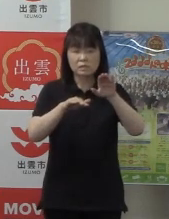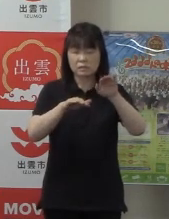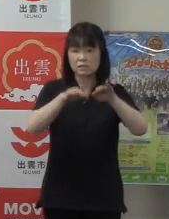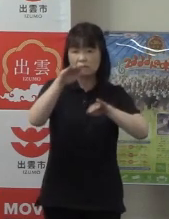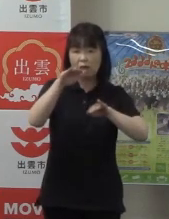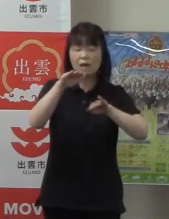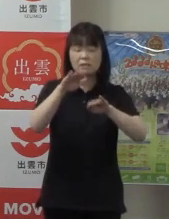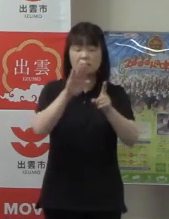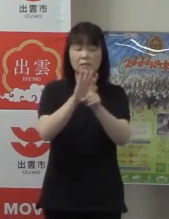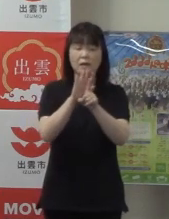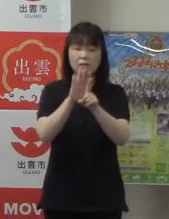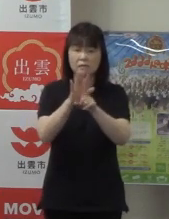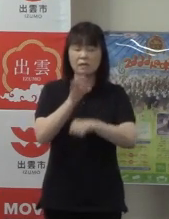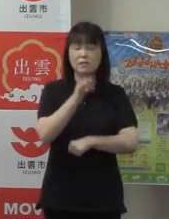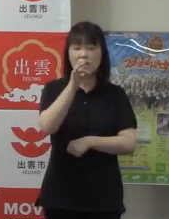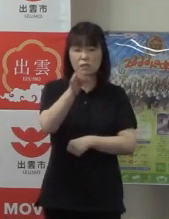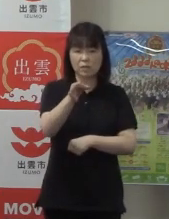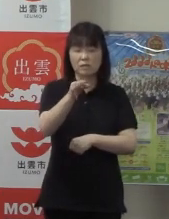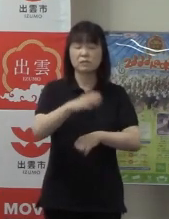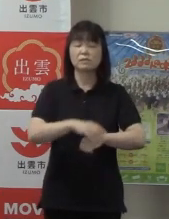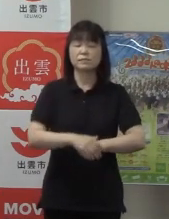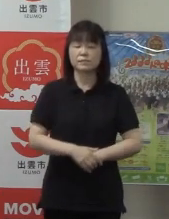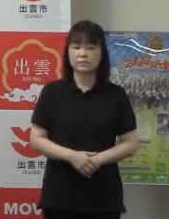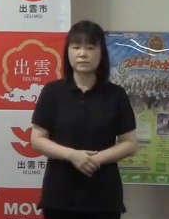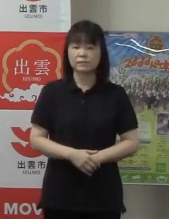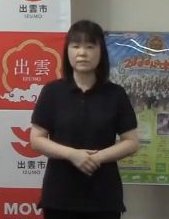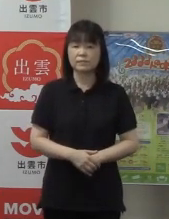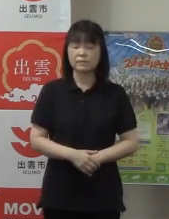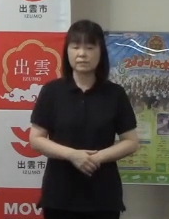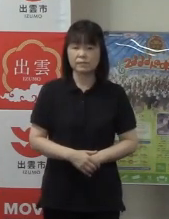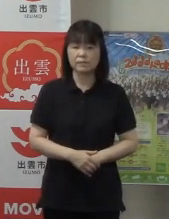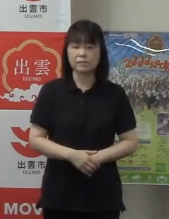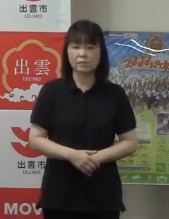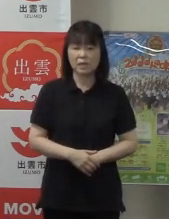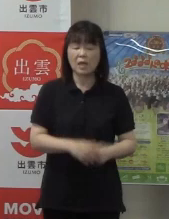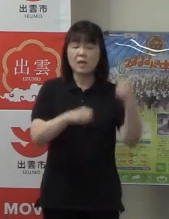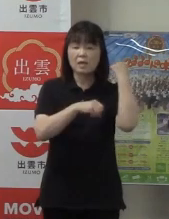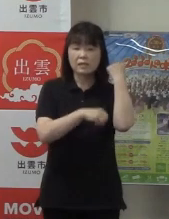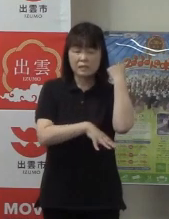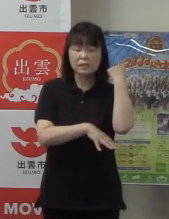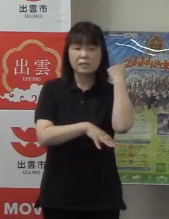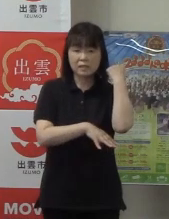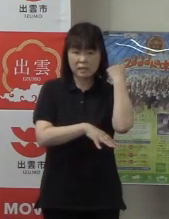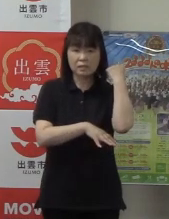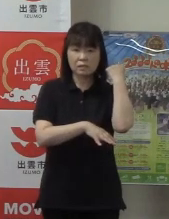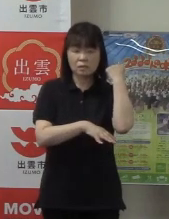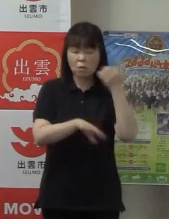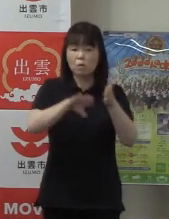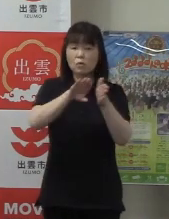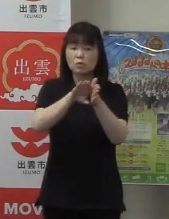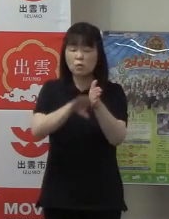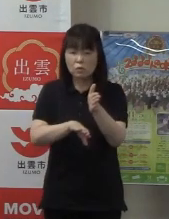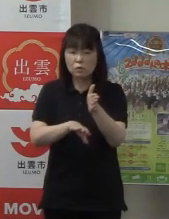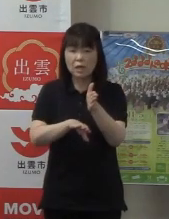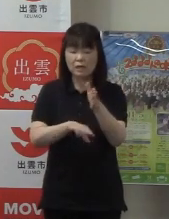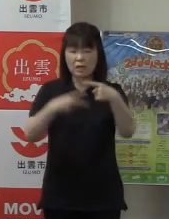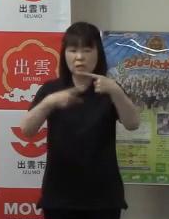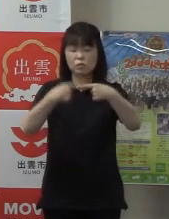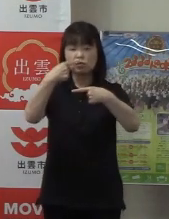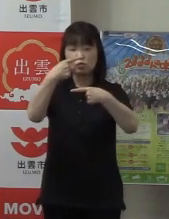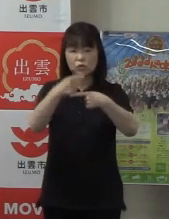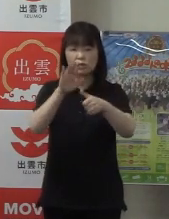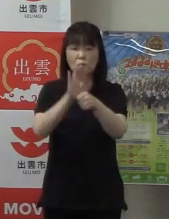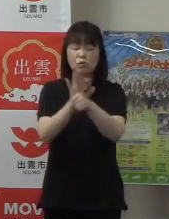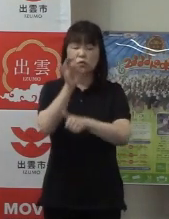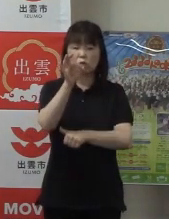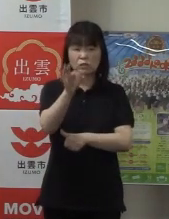ては供給安定制度がございますので、この基金補填を除いたものの2分の1ということにな